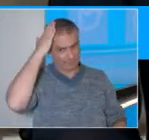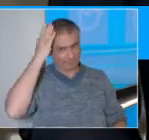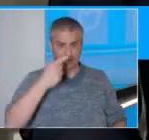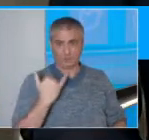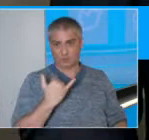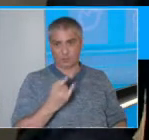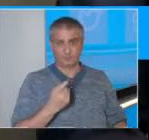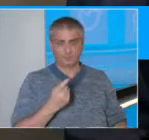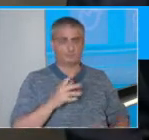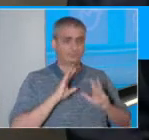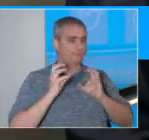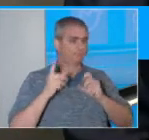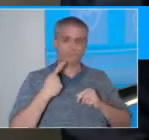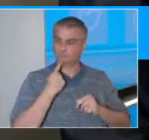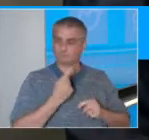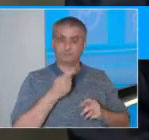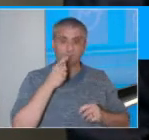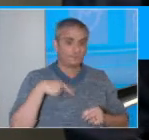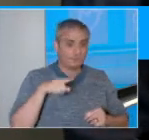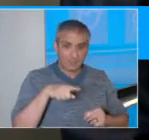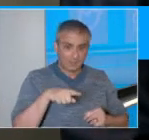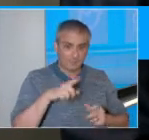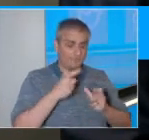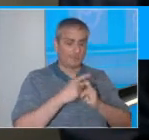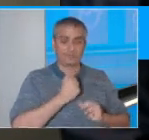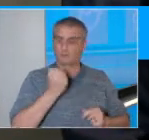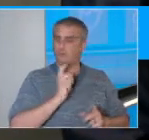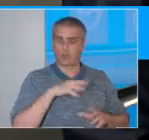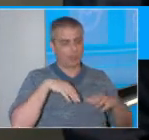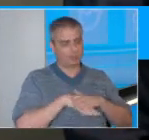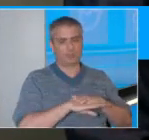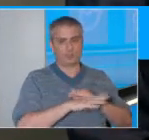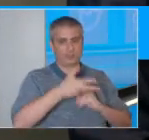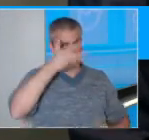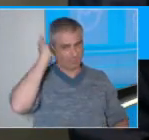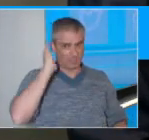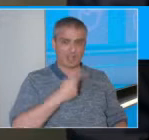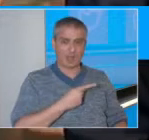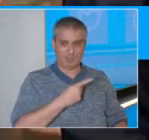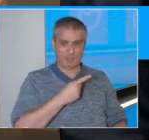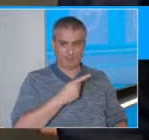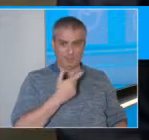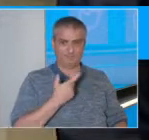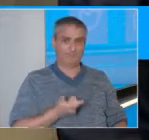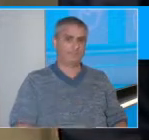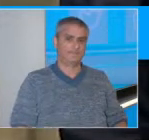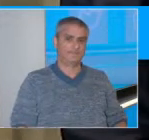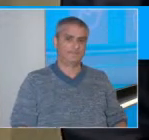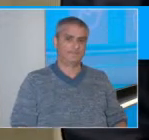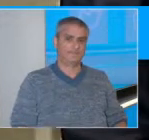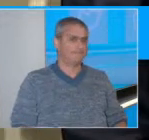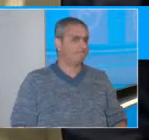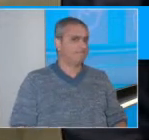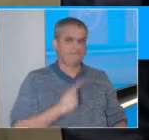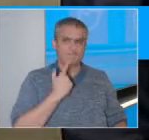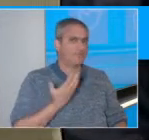בנט, היום ברשת ב' אומר שאתם, מפלגת ימינה, לא תשבו תחת יאיר לפיד.